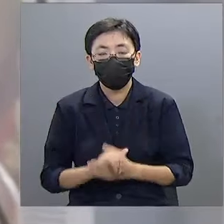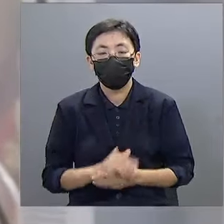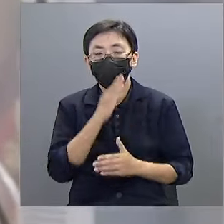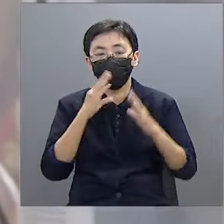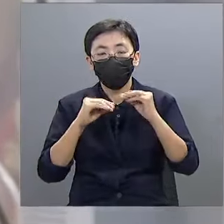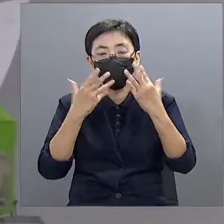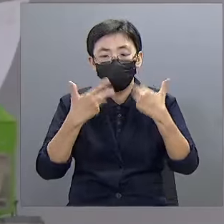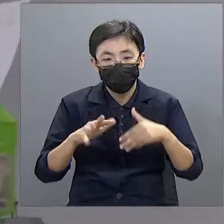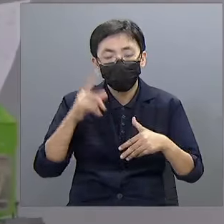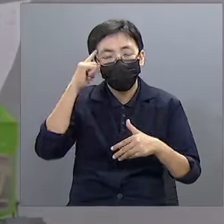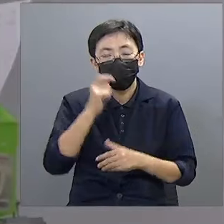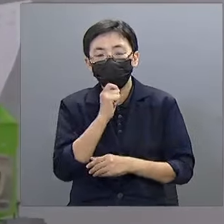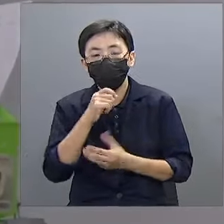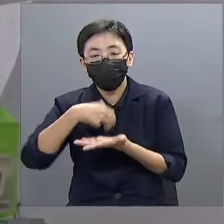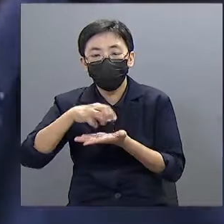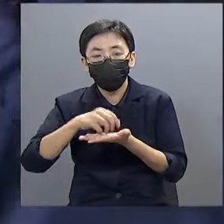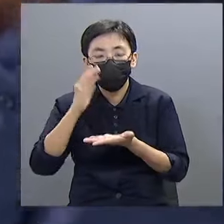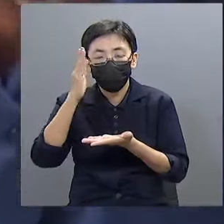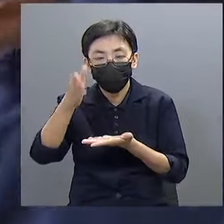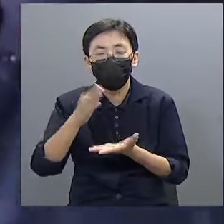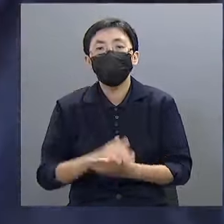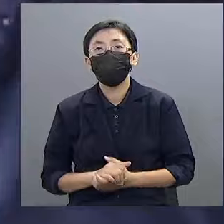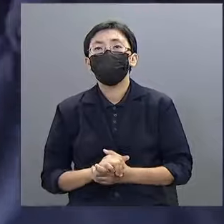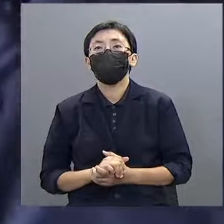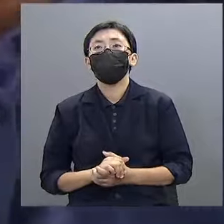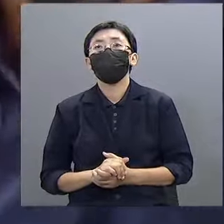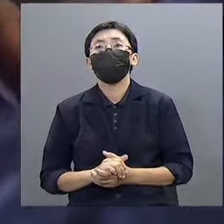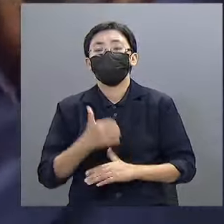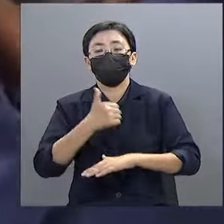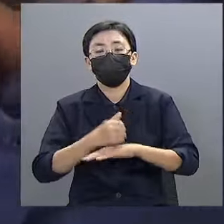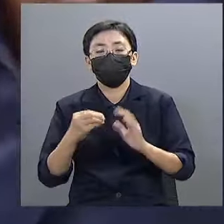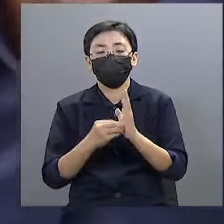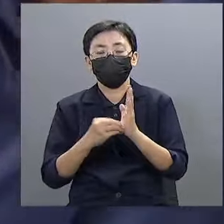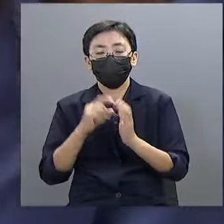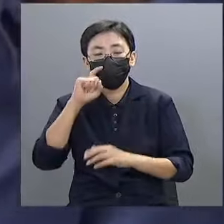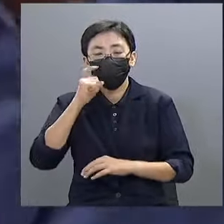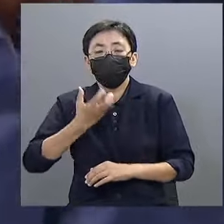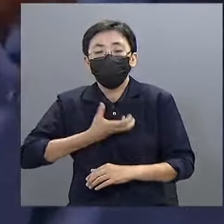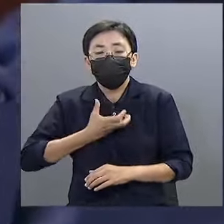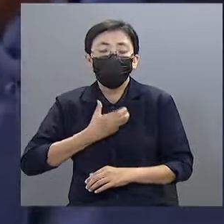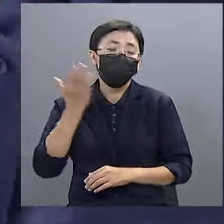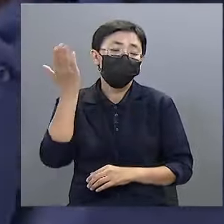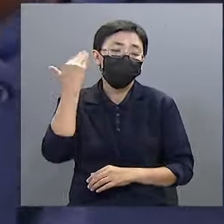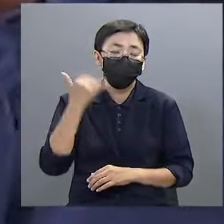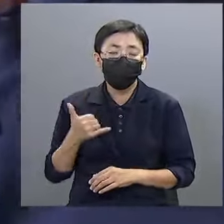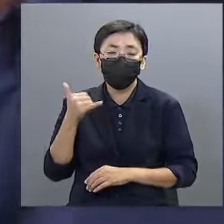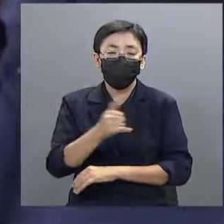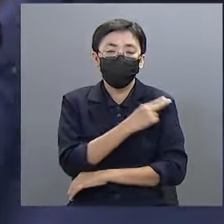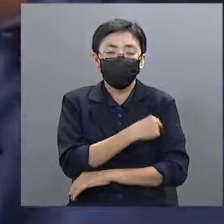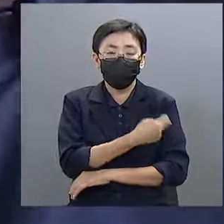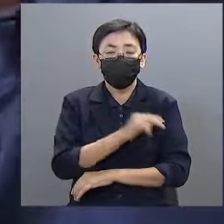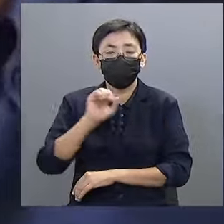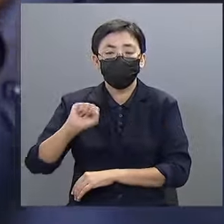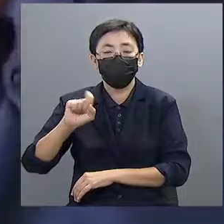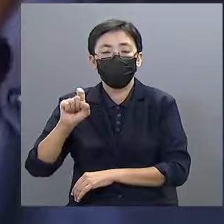ว่าจะแถลงรายละเอียดให้ทราบต่อไปส่วนผู้ว่ากทมค่ะคุณชัชชาติสิทธิพันธุ์เมื่อวานนี้ไปโรงพยาบาลสิรินธรไปเยี่ยมเยียน